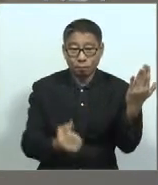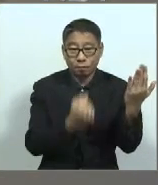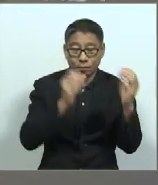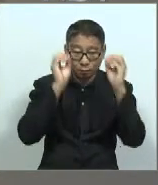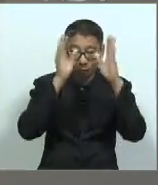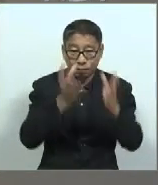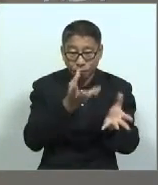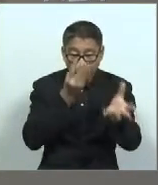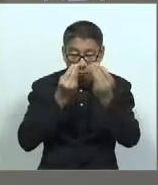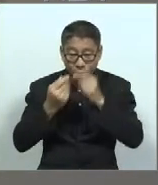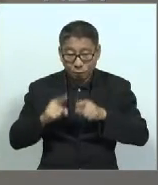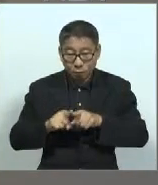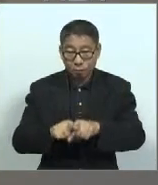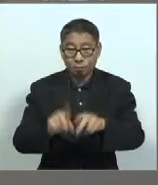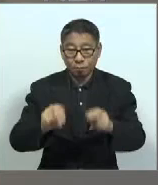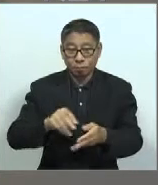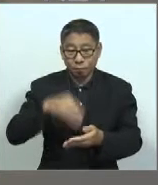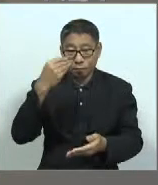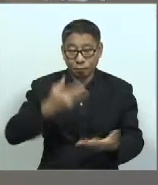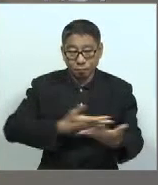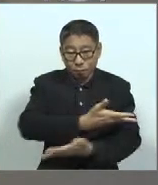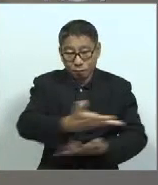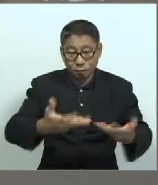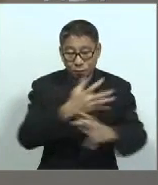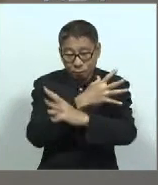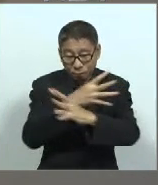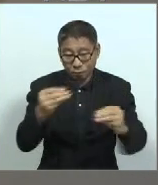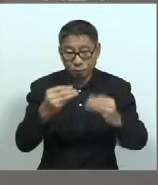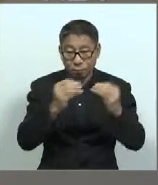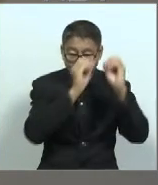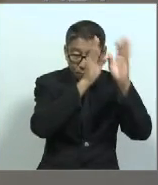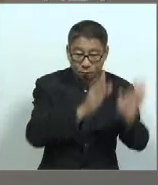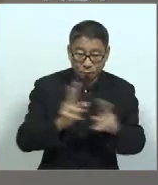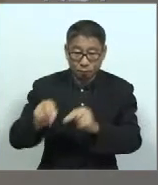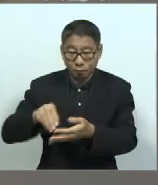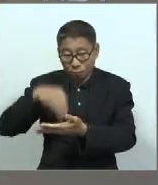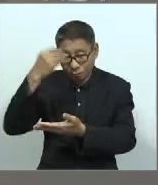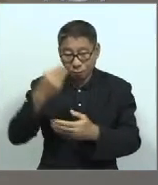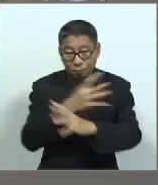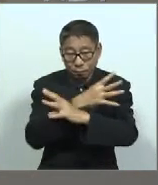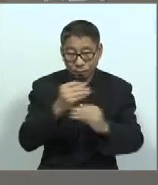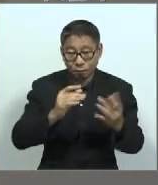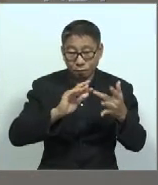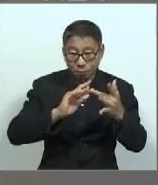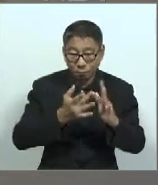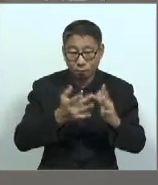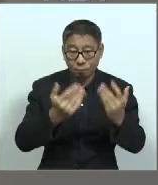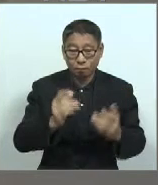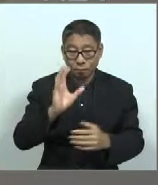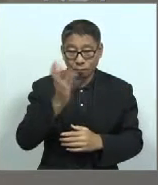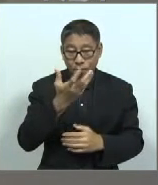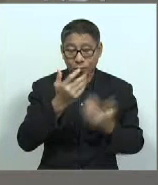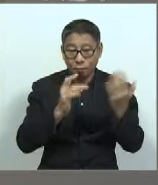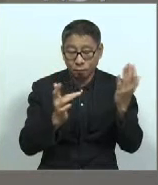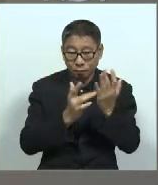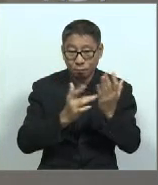สอนก็จะต้องเรียนรู้ควบคู่ไปกับนักเรียนมีการแลกเปลี่ยนความคิดเห็นระหว่างครูและนักเรียนเกี่ยวกับสื่อโซเชียลเพราะโลกโซเชียลนั้น